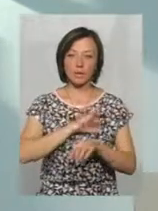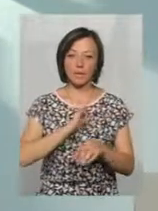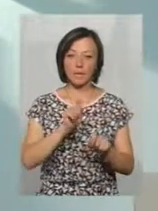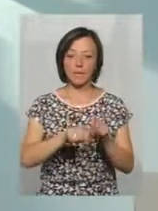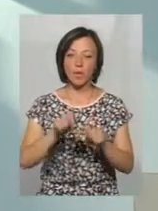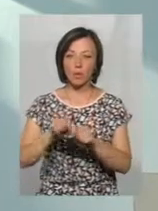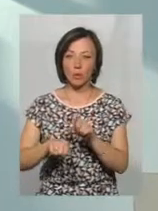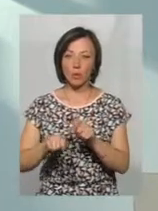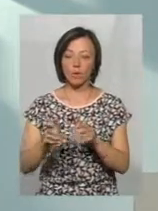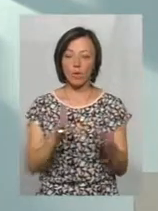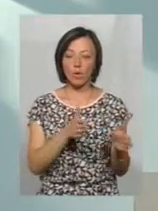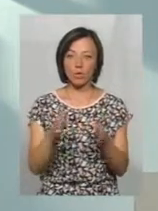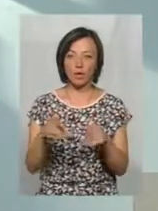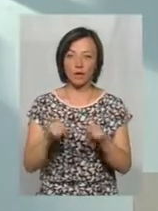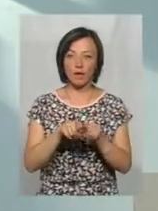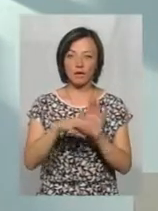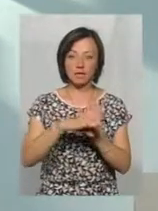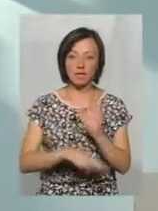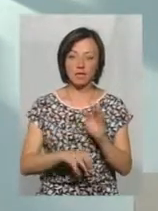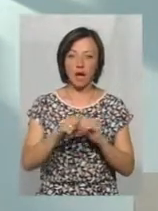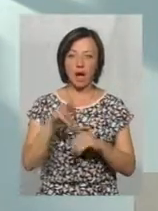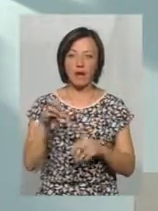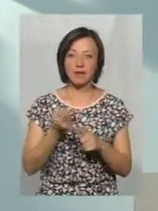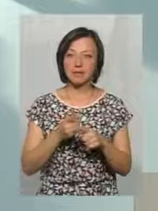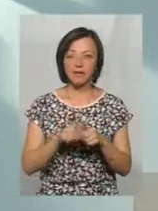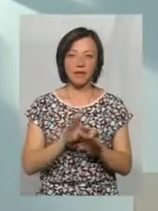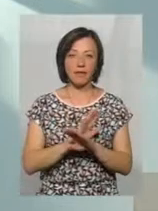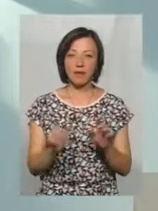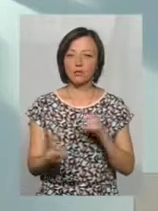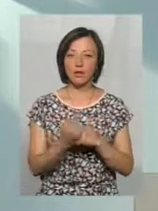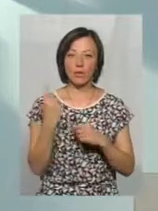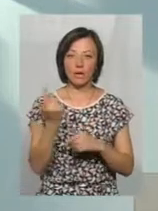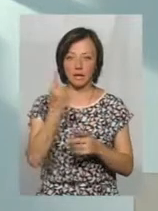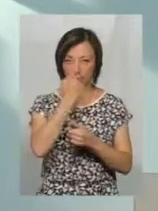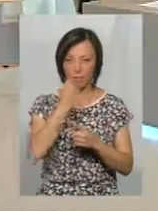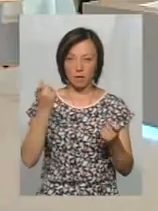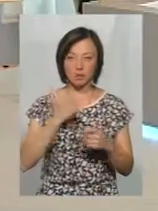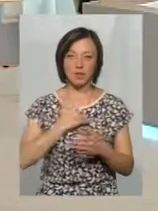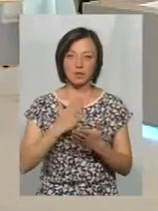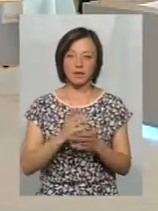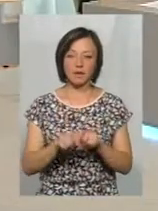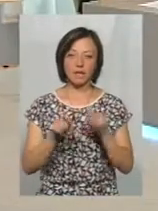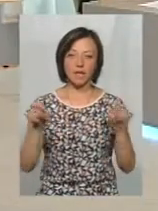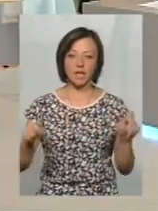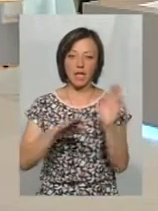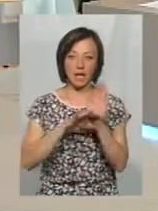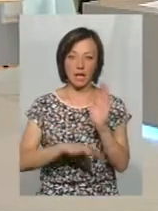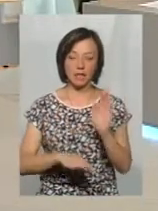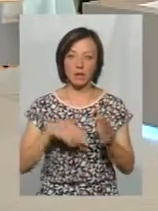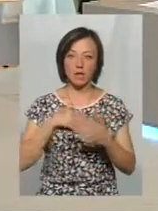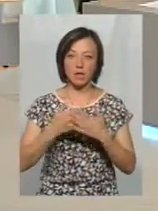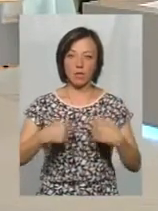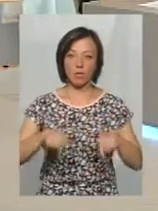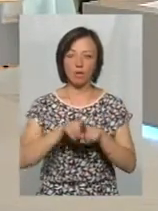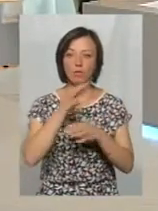моніторимо, готуємо такі списки. Але це не джерело і не єдине джерело інформації. У нас є відкритий реєстр громадських об'єднань,